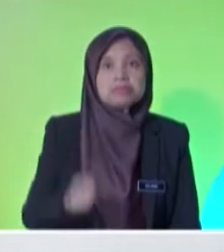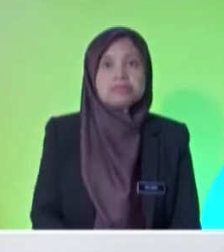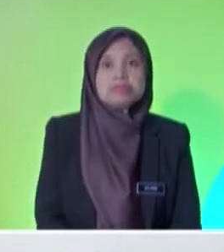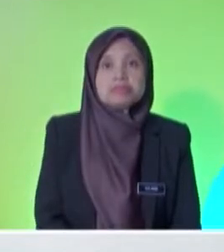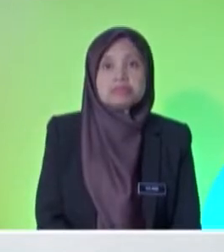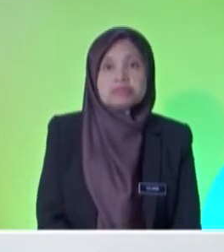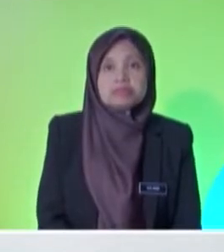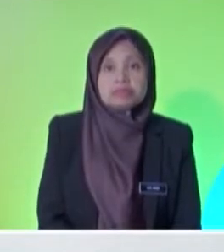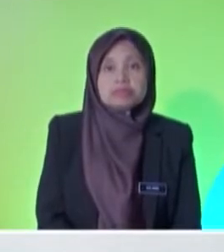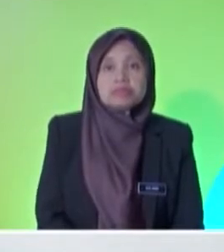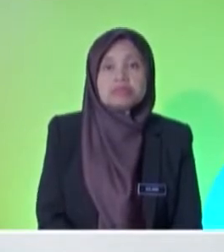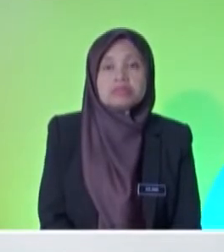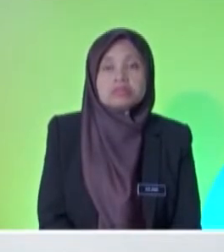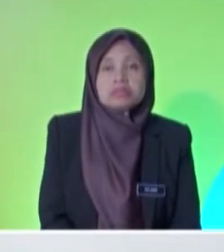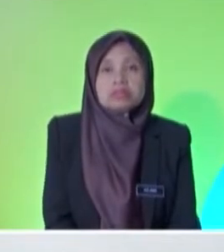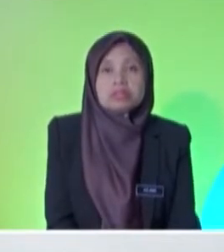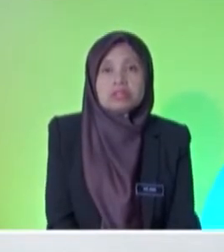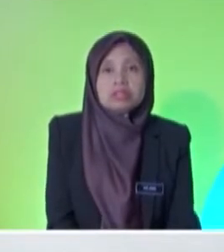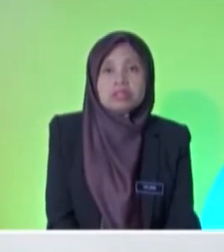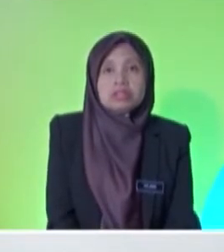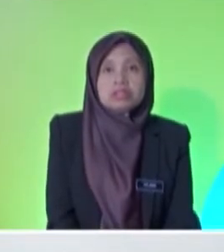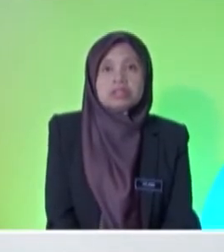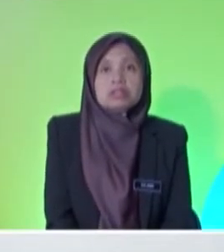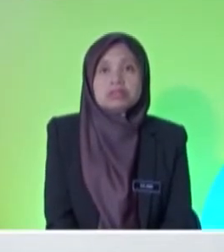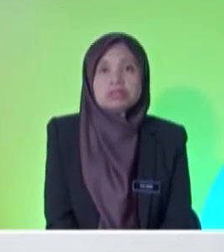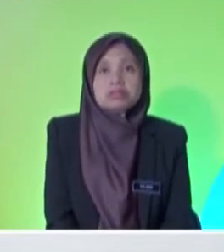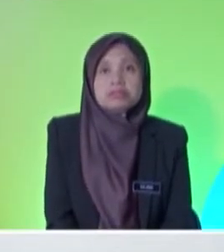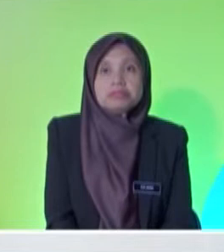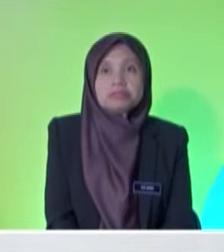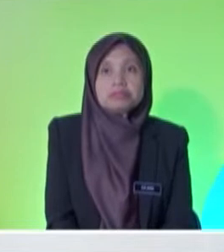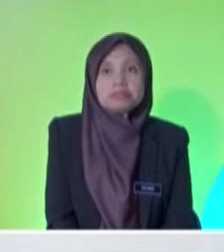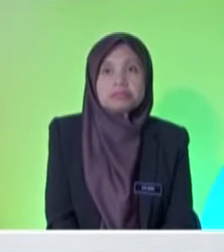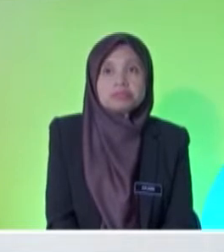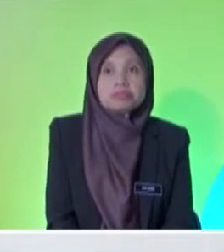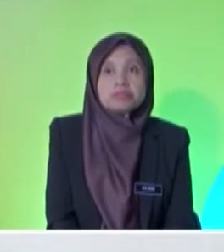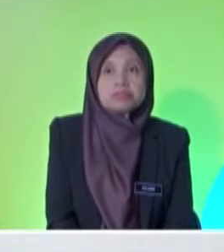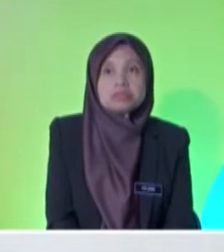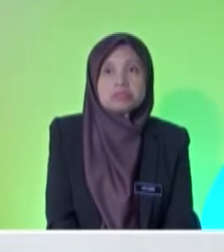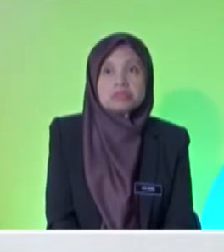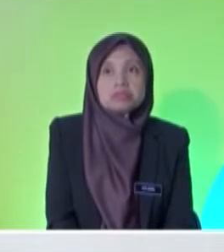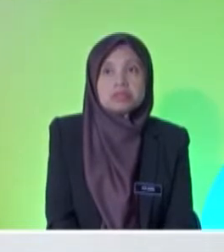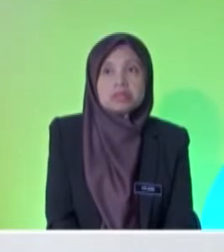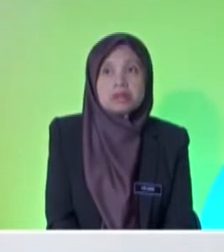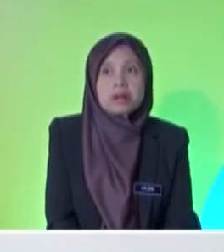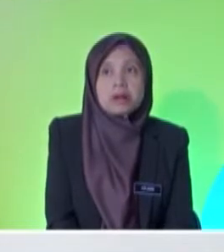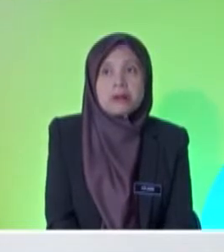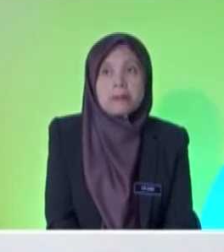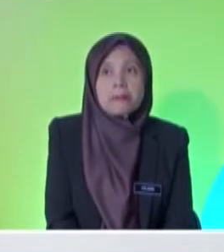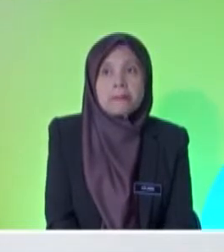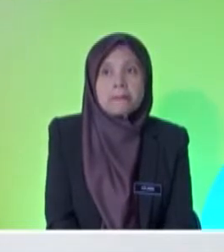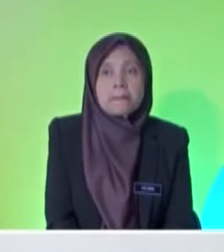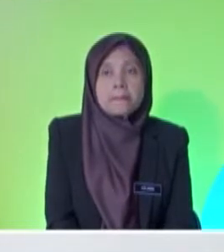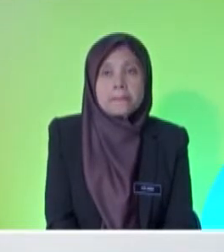hai hei Wah Mania bahan-bahannya tuh Oh bawah keha bagus Najmi Wah